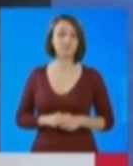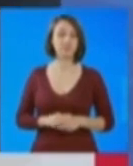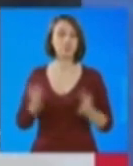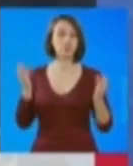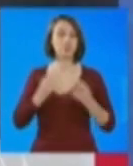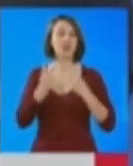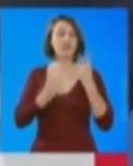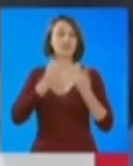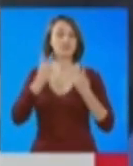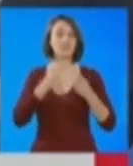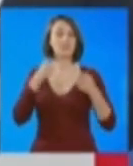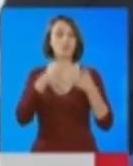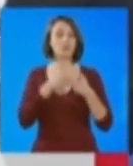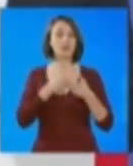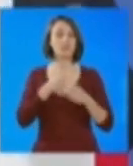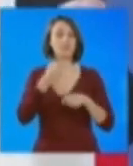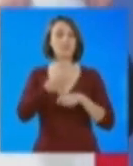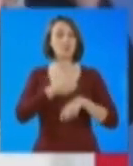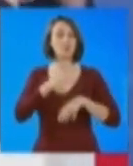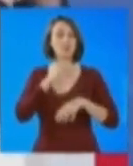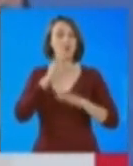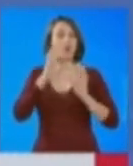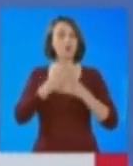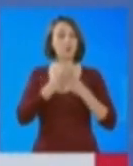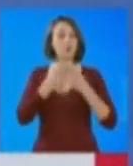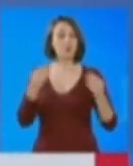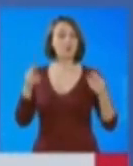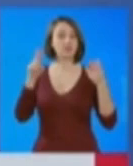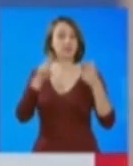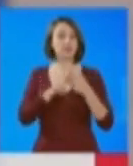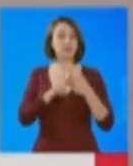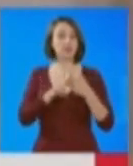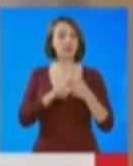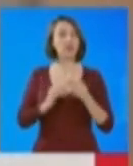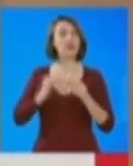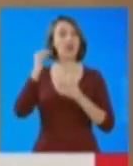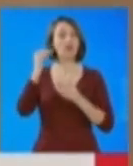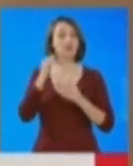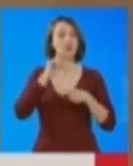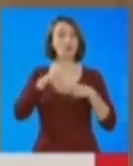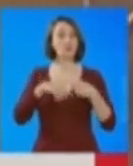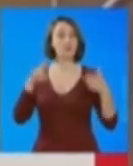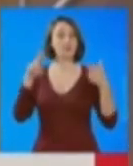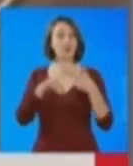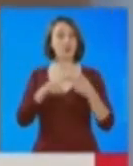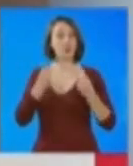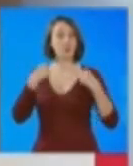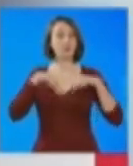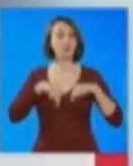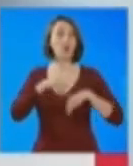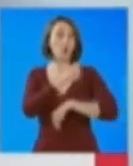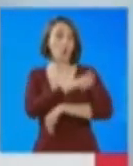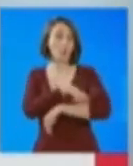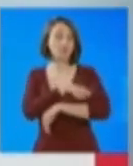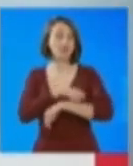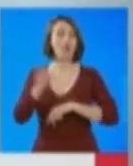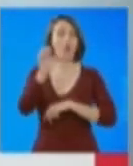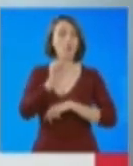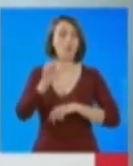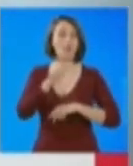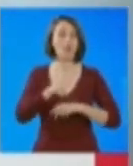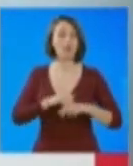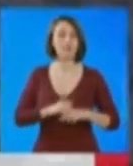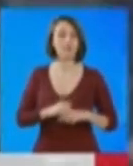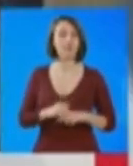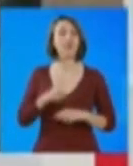În scurta vizită de la Bruxelles, premierul României a avut mai multe întâlniri de rang înalt. După întrevederea cu președinta Comisiei Europene, Ursula